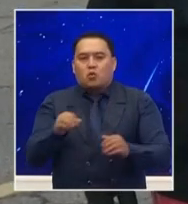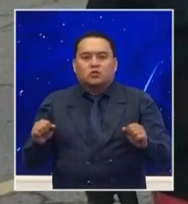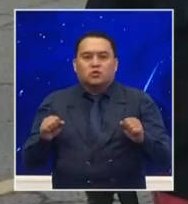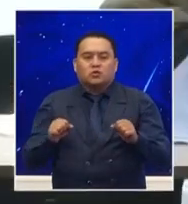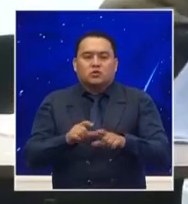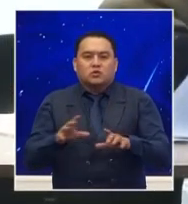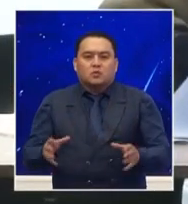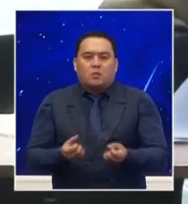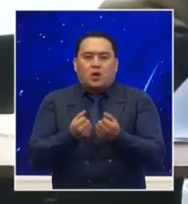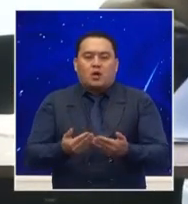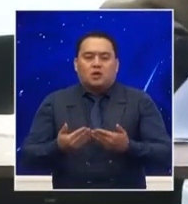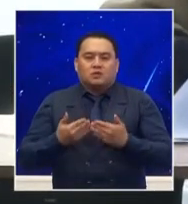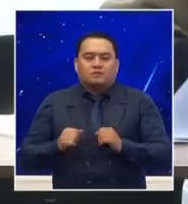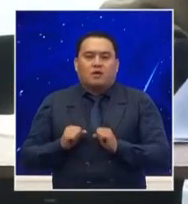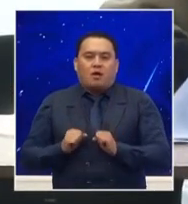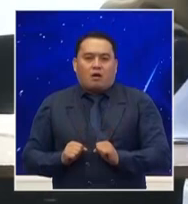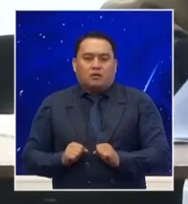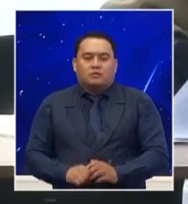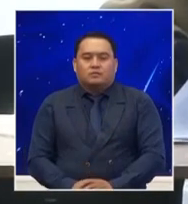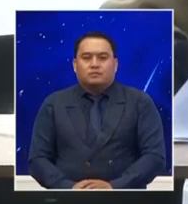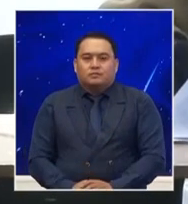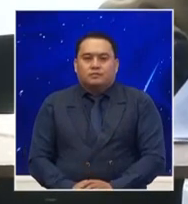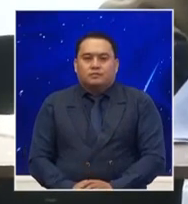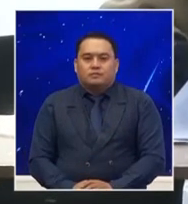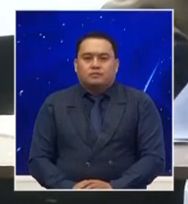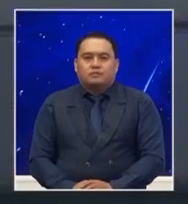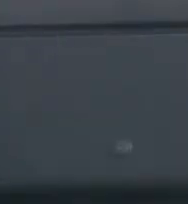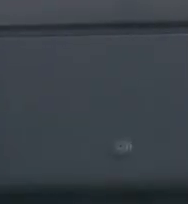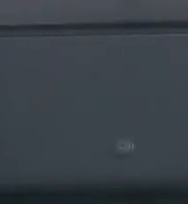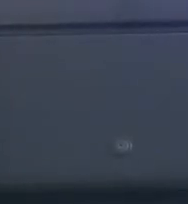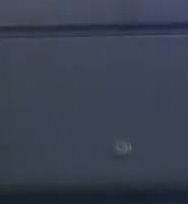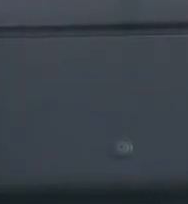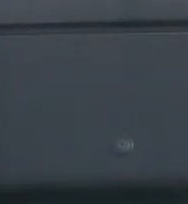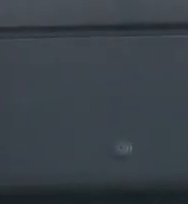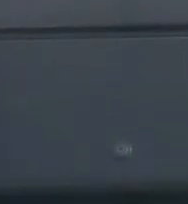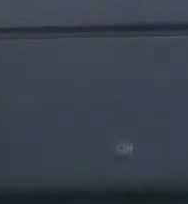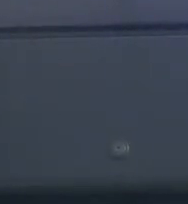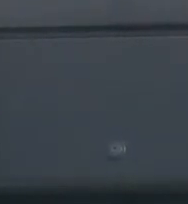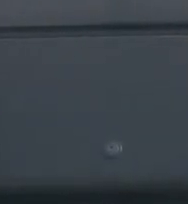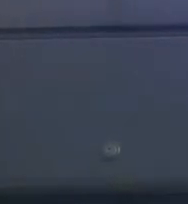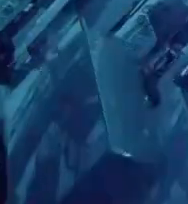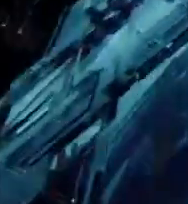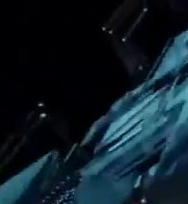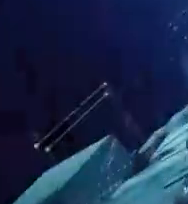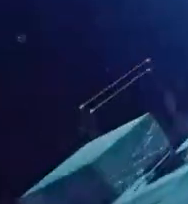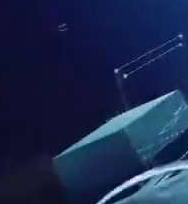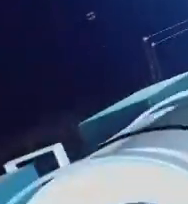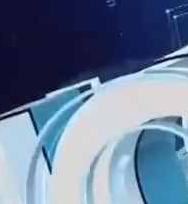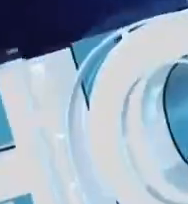спасателя – предотвратить возможный пожар или чрезвычайную ситуацию. Аделя Кжаркенова, Ерболат Антелов, телеканал ЖТСУ.